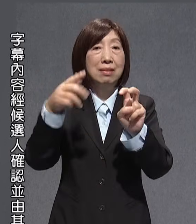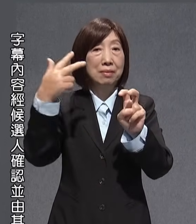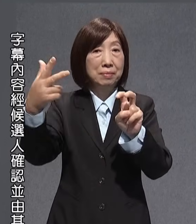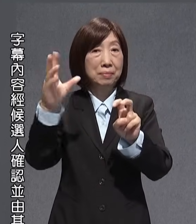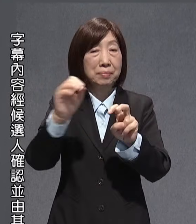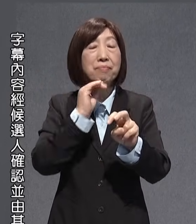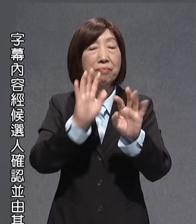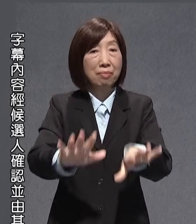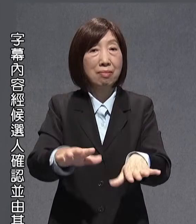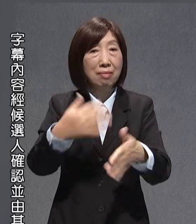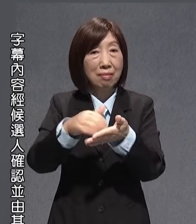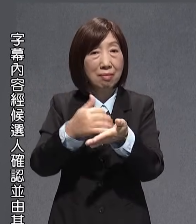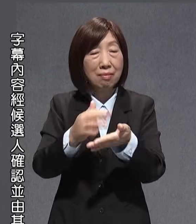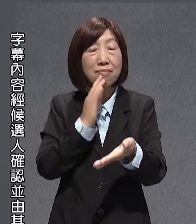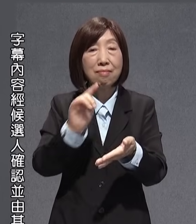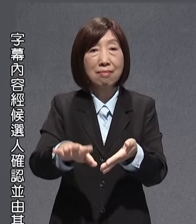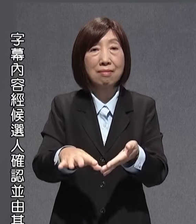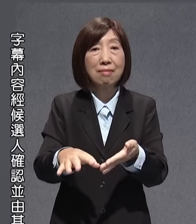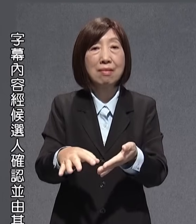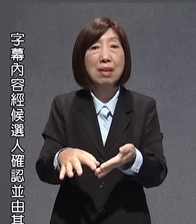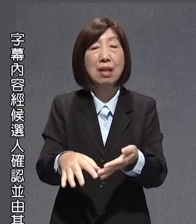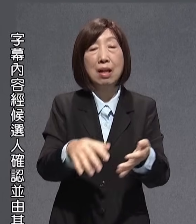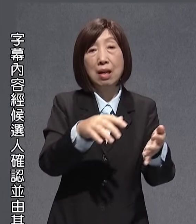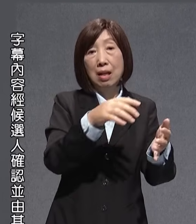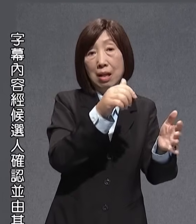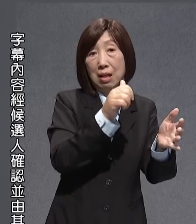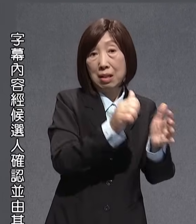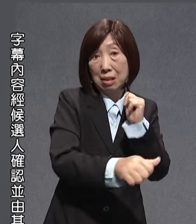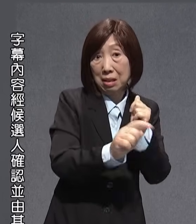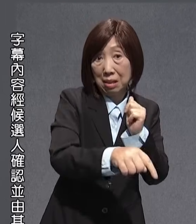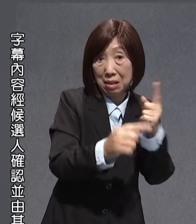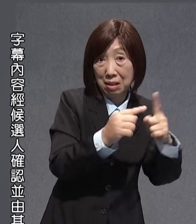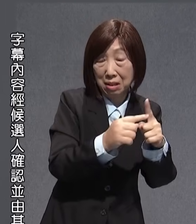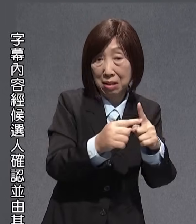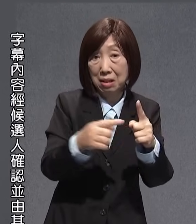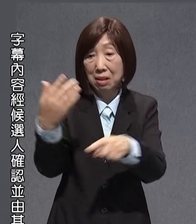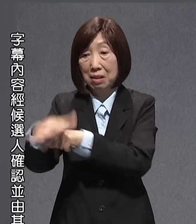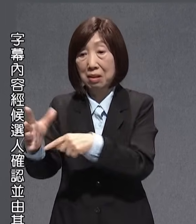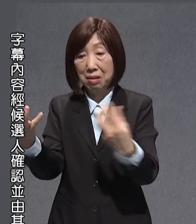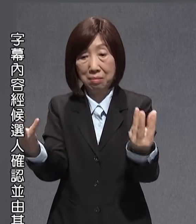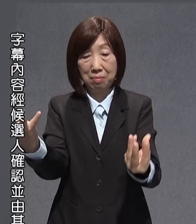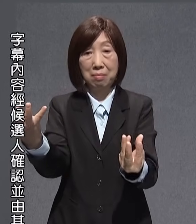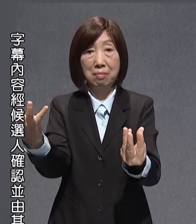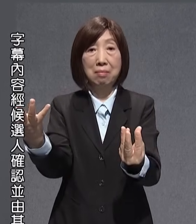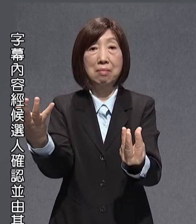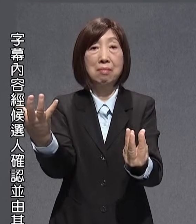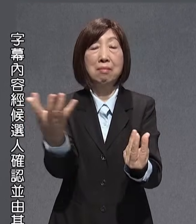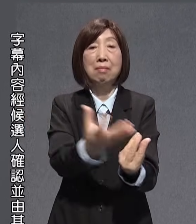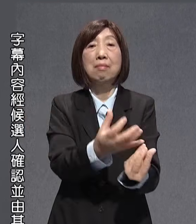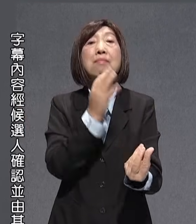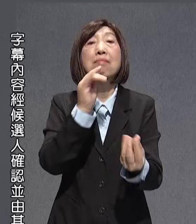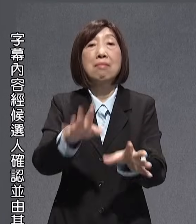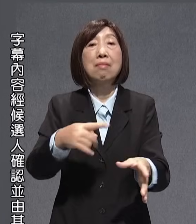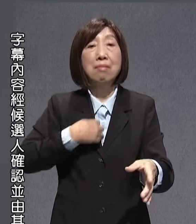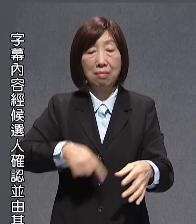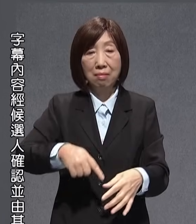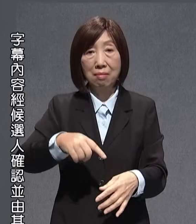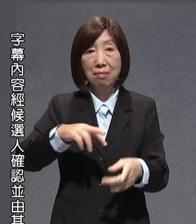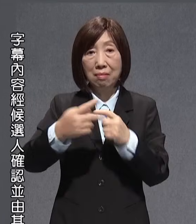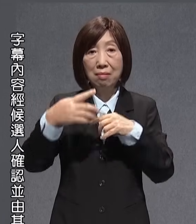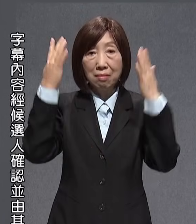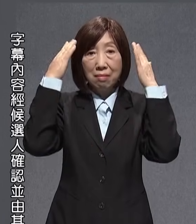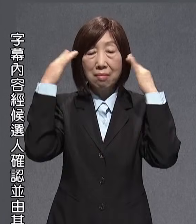湾在现阶段已经是生不如死。目前台湾的生育率和南韩在拼全世界倒数